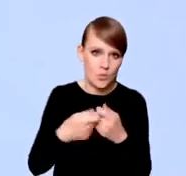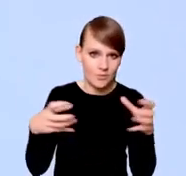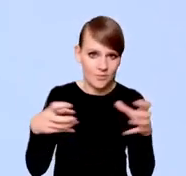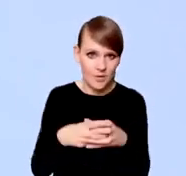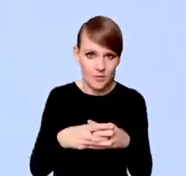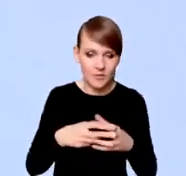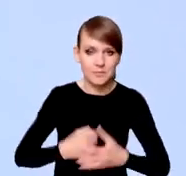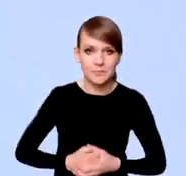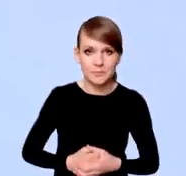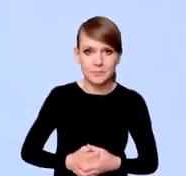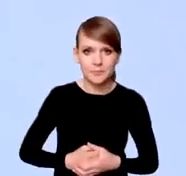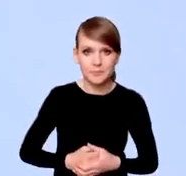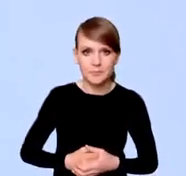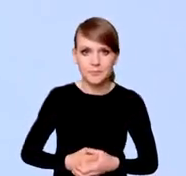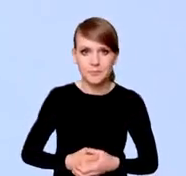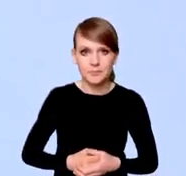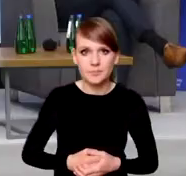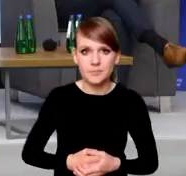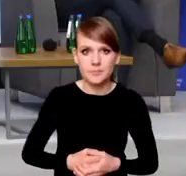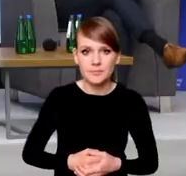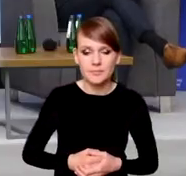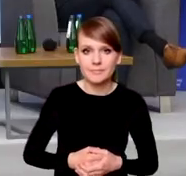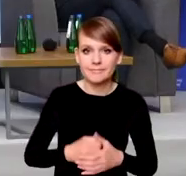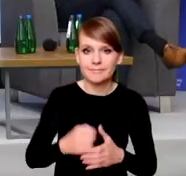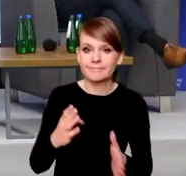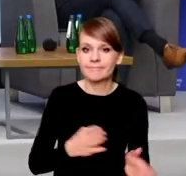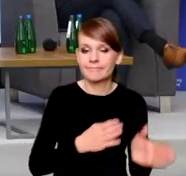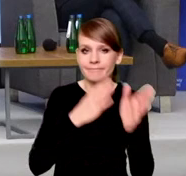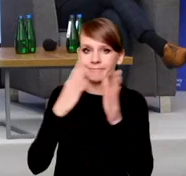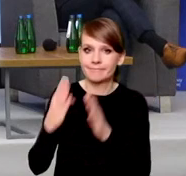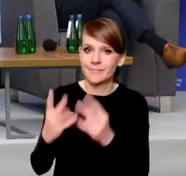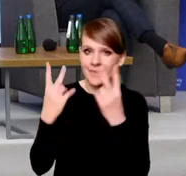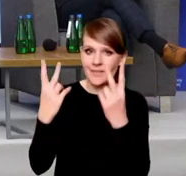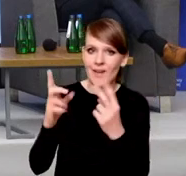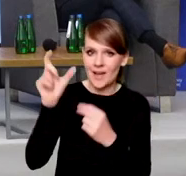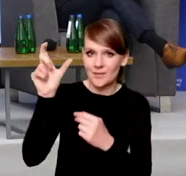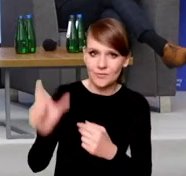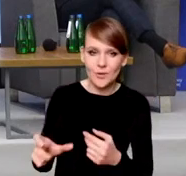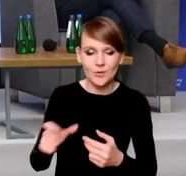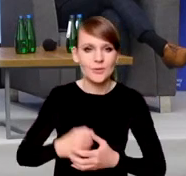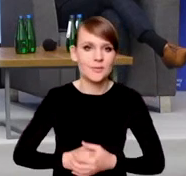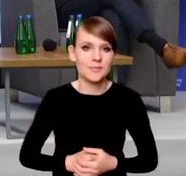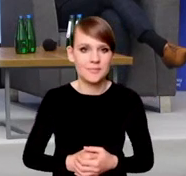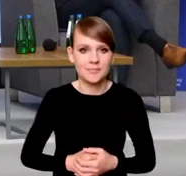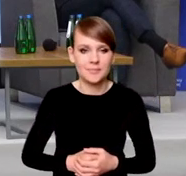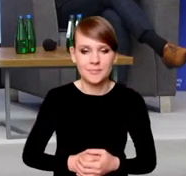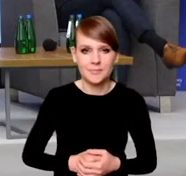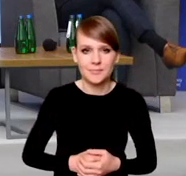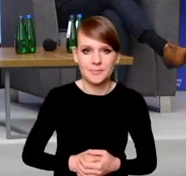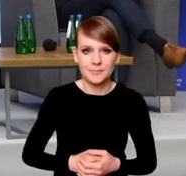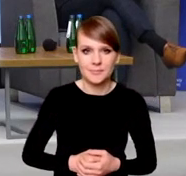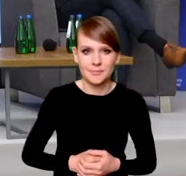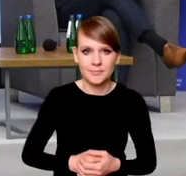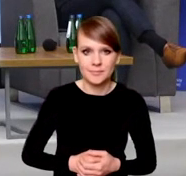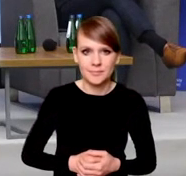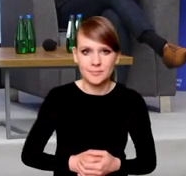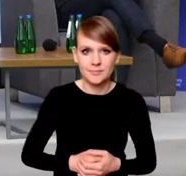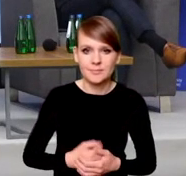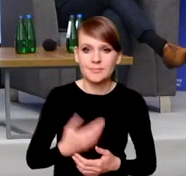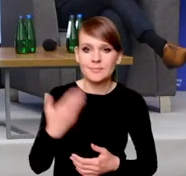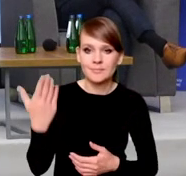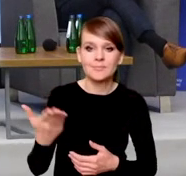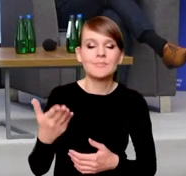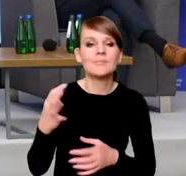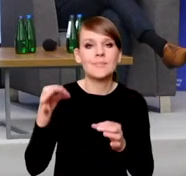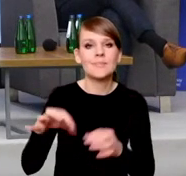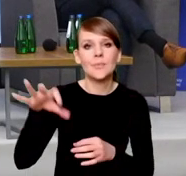i mamy następnego kluczowego interesariusza, a mianowicie doktorantów.